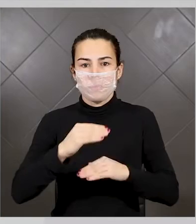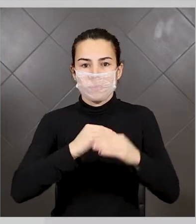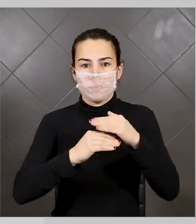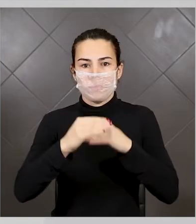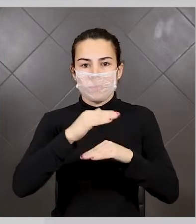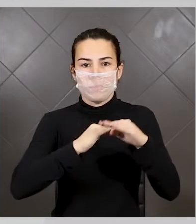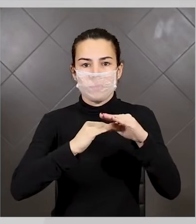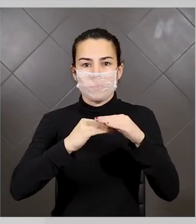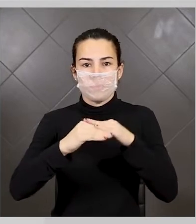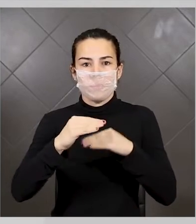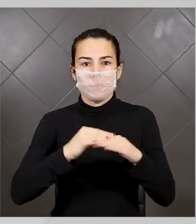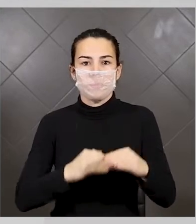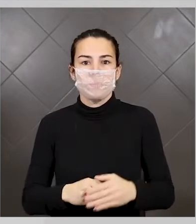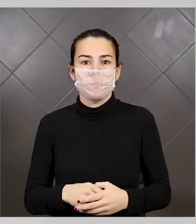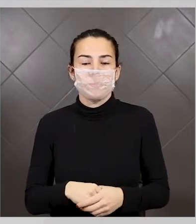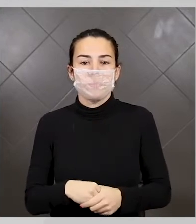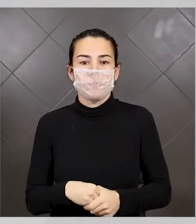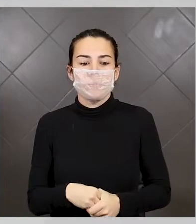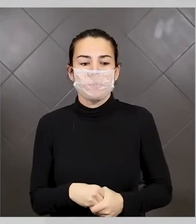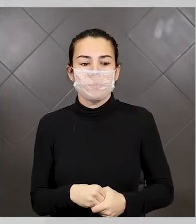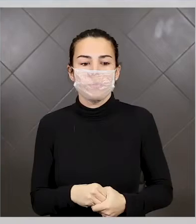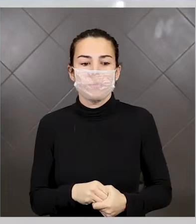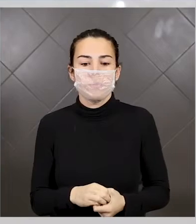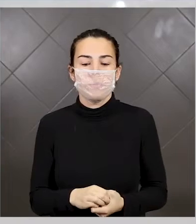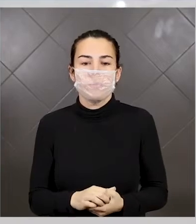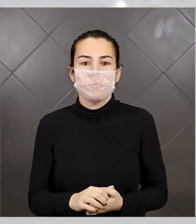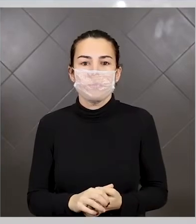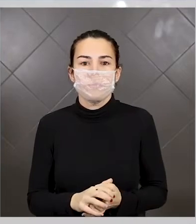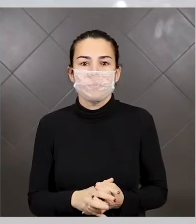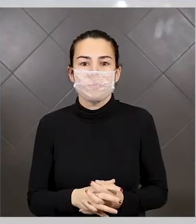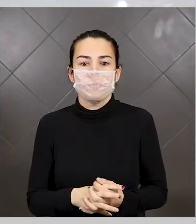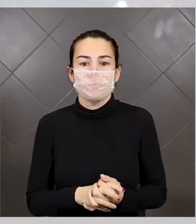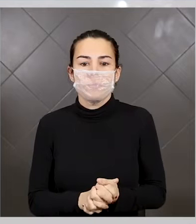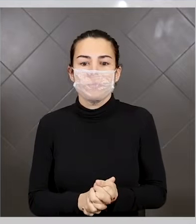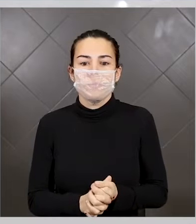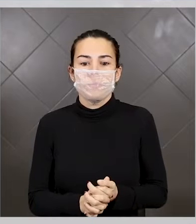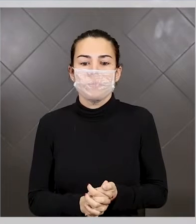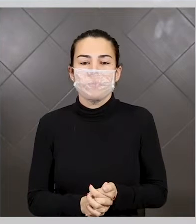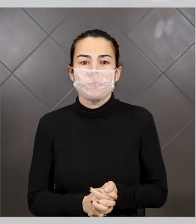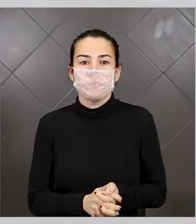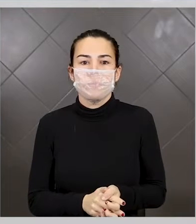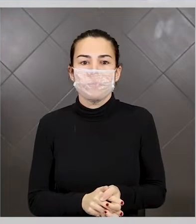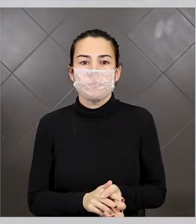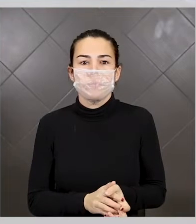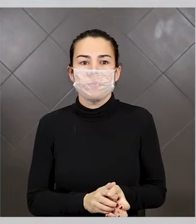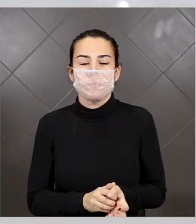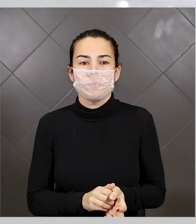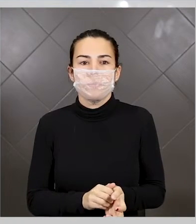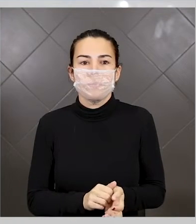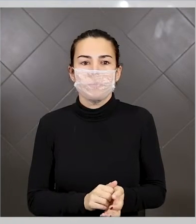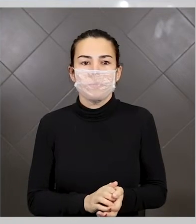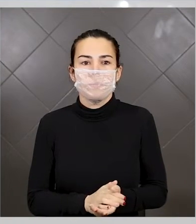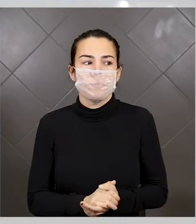Si ficam el motllo per fer un muntatge de mousse a dins el congelador, si el mousse ens ha quedat molt líquid, va molt